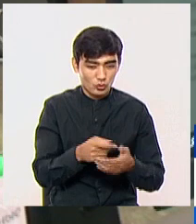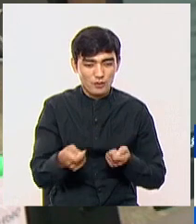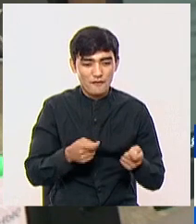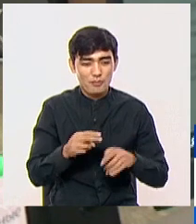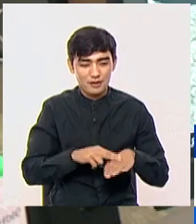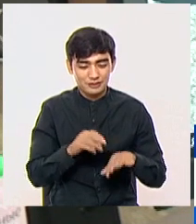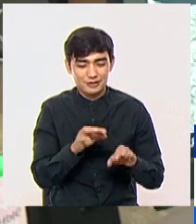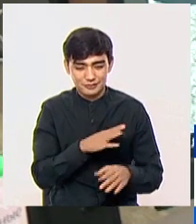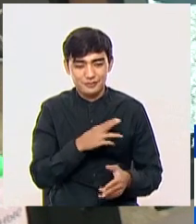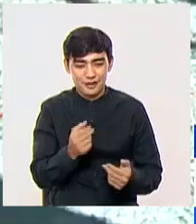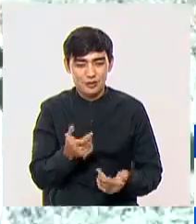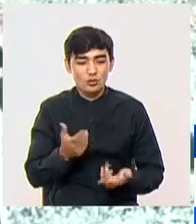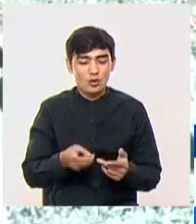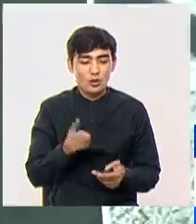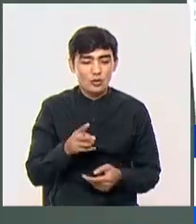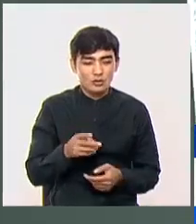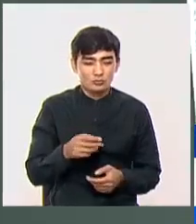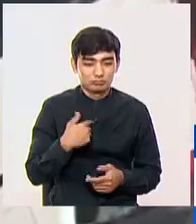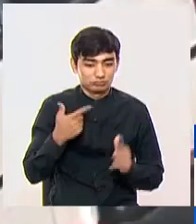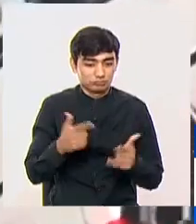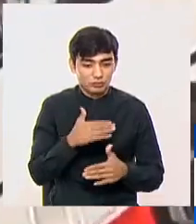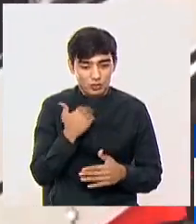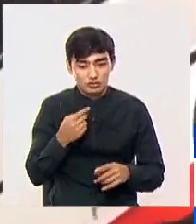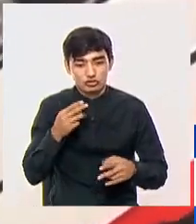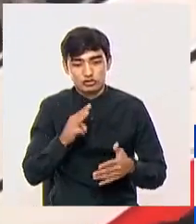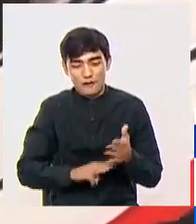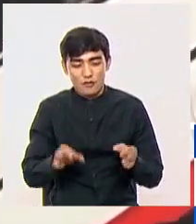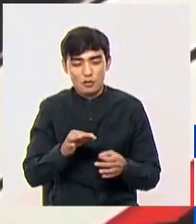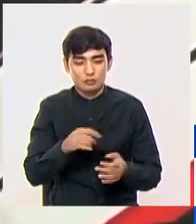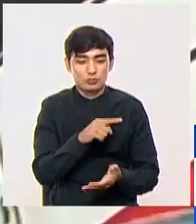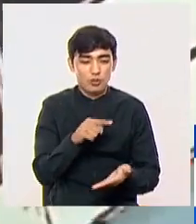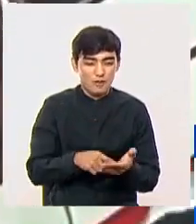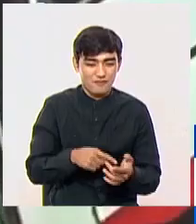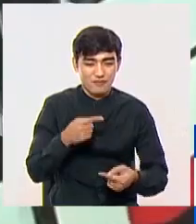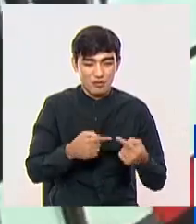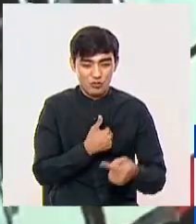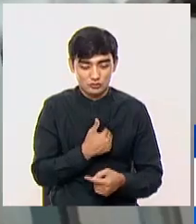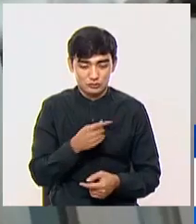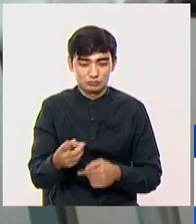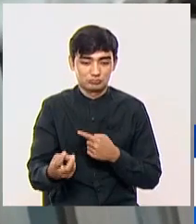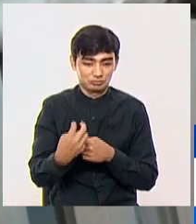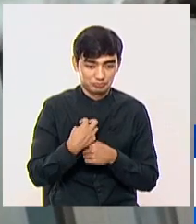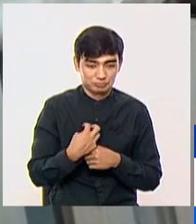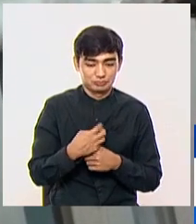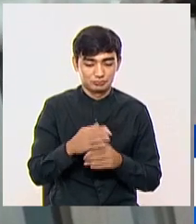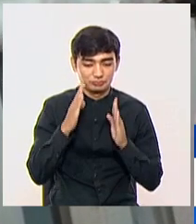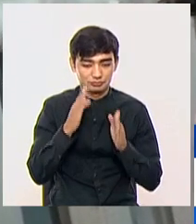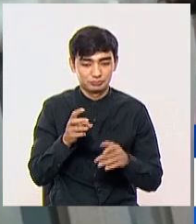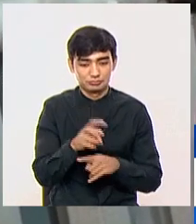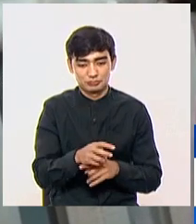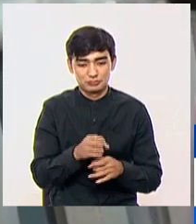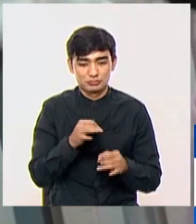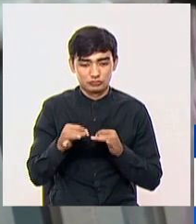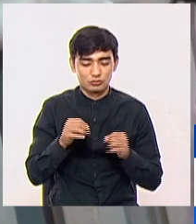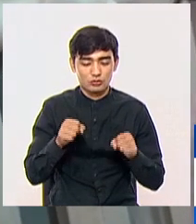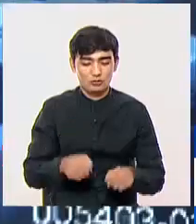полиции. Всем, кто не согласен с выставленными штрафами и по остальным спорным вопросам, стражи порядка просят обращаться к ним в ведомство. Людмила